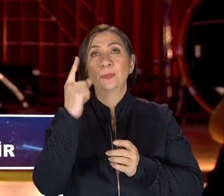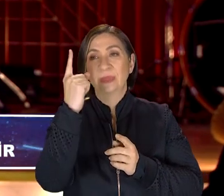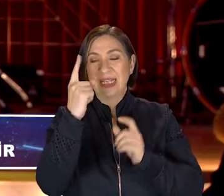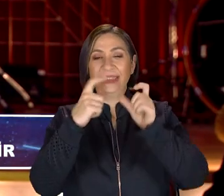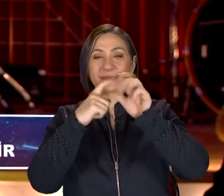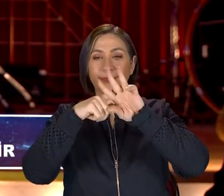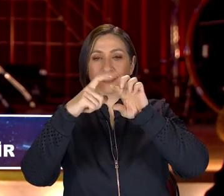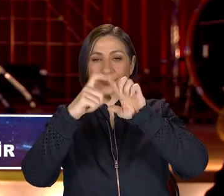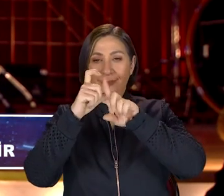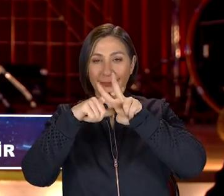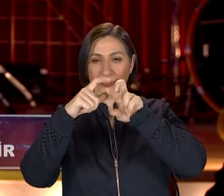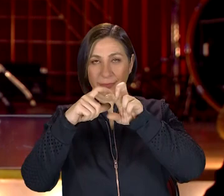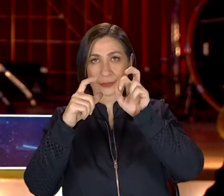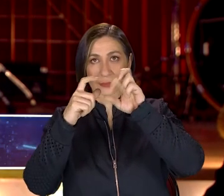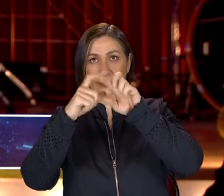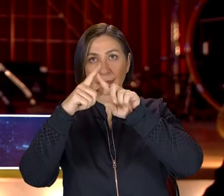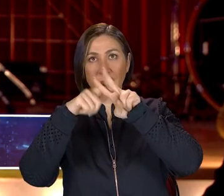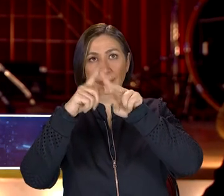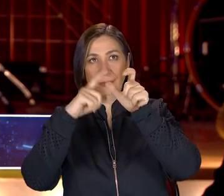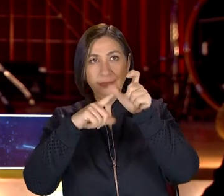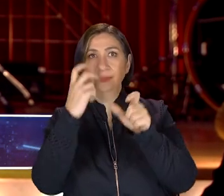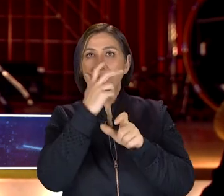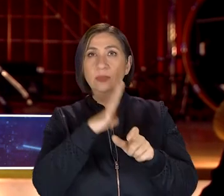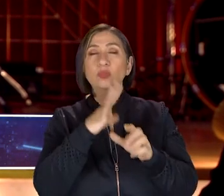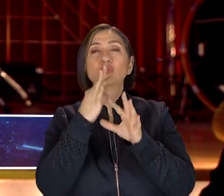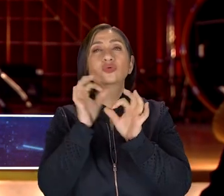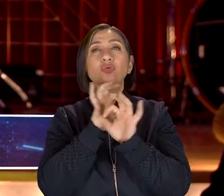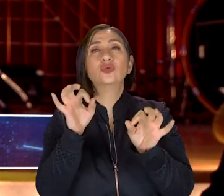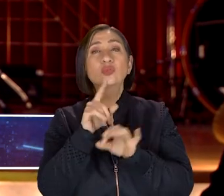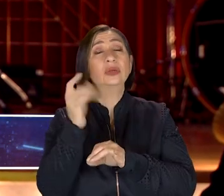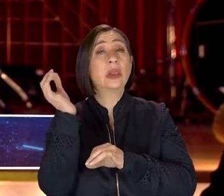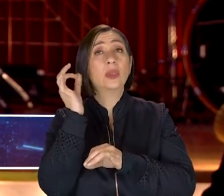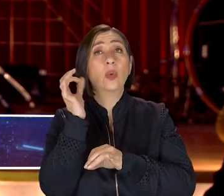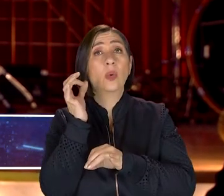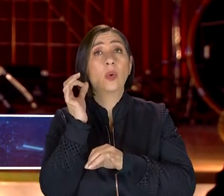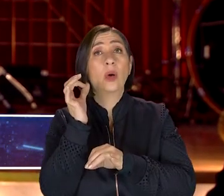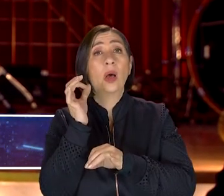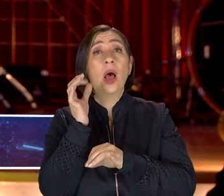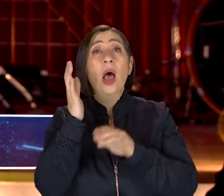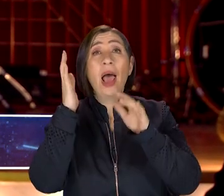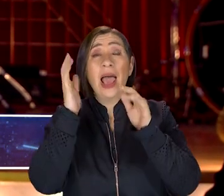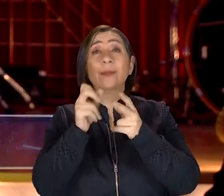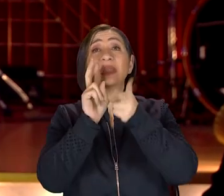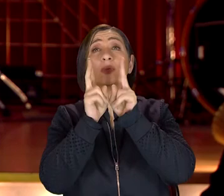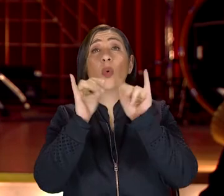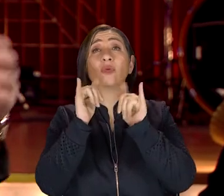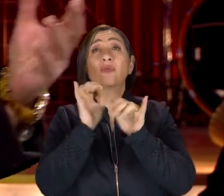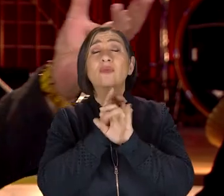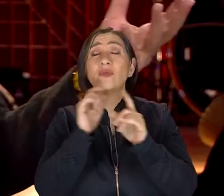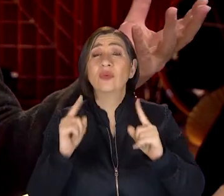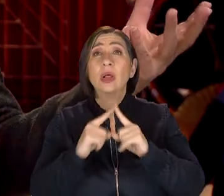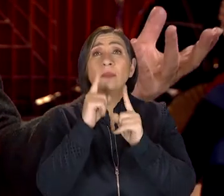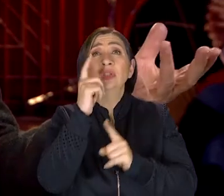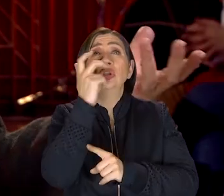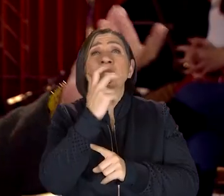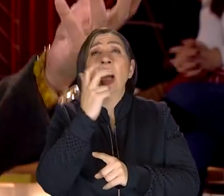Serdar Ortaç. Şarkısı var. Şarkısı var. Mutsuzsun. Seyirci dinliyor bunu. Ve her oyun finalinde bize ya bir